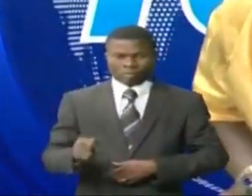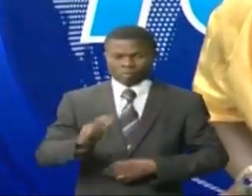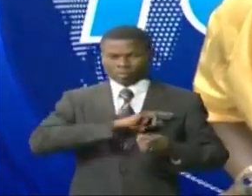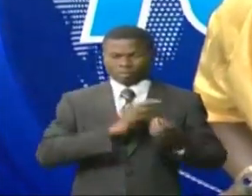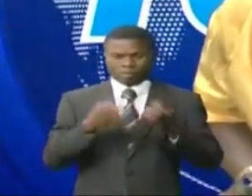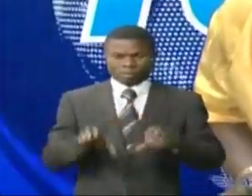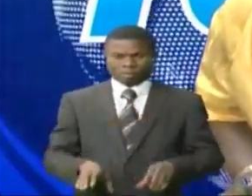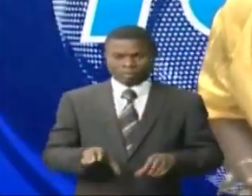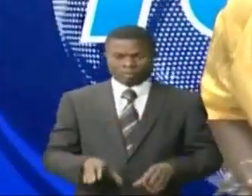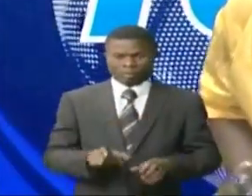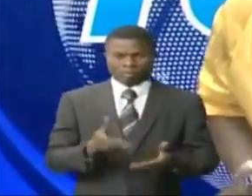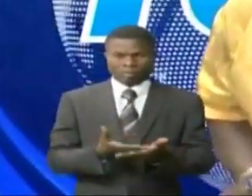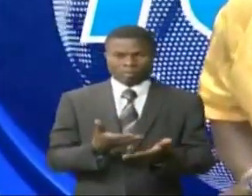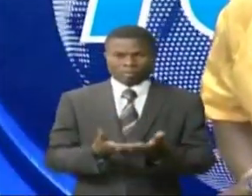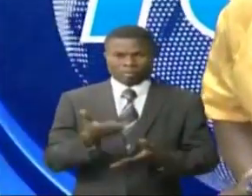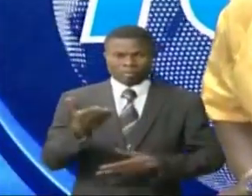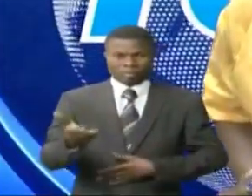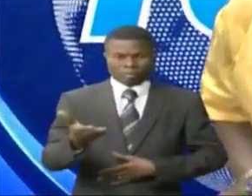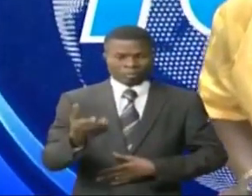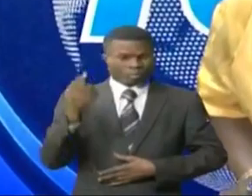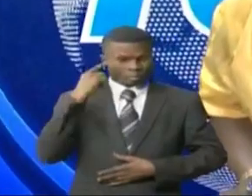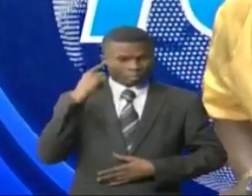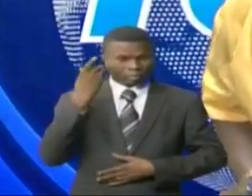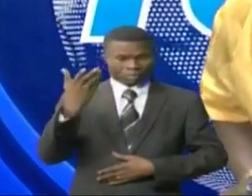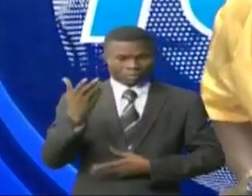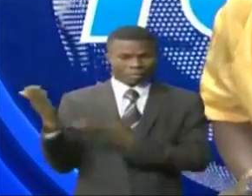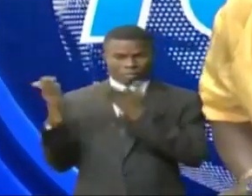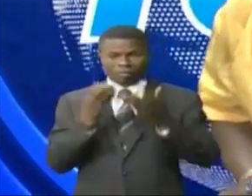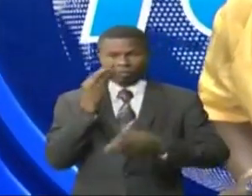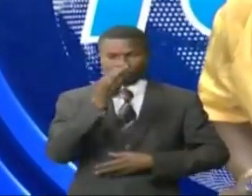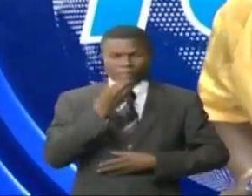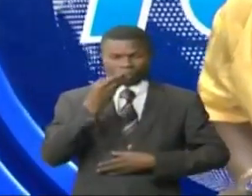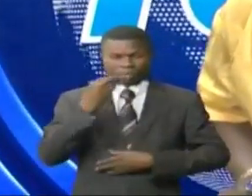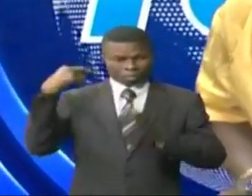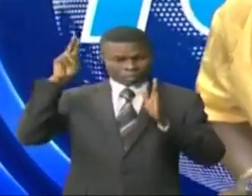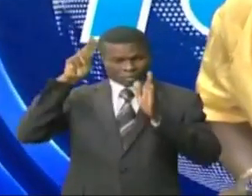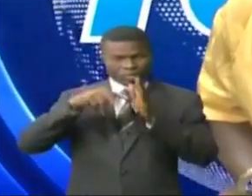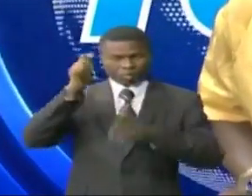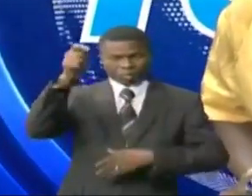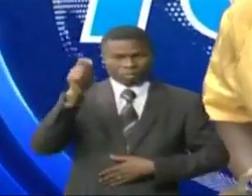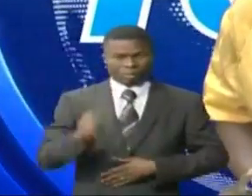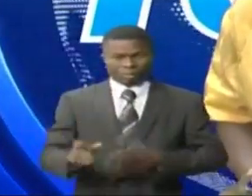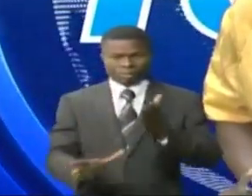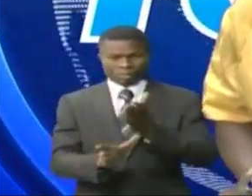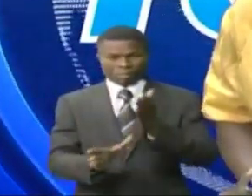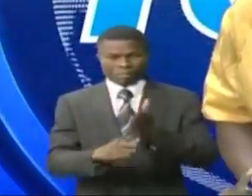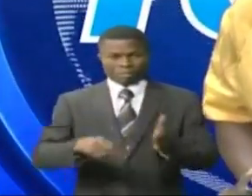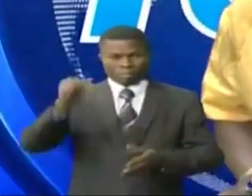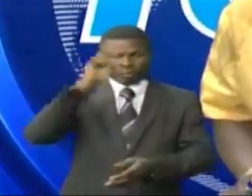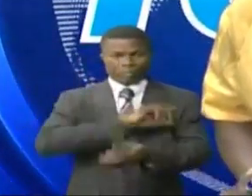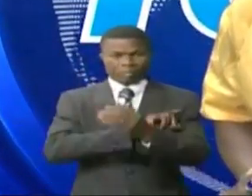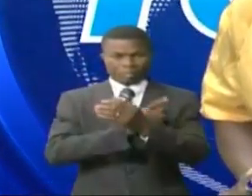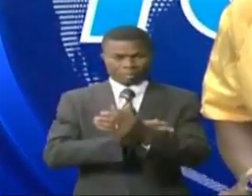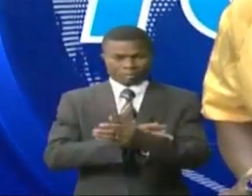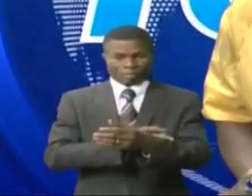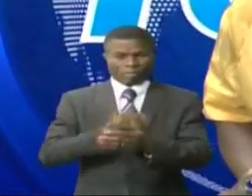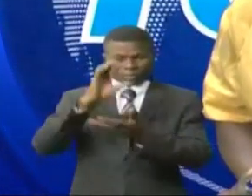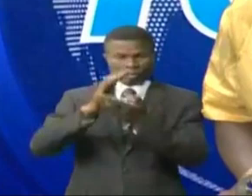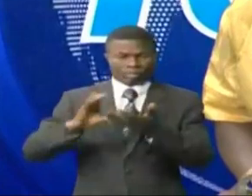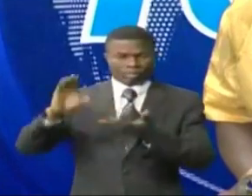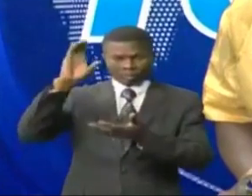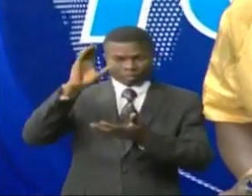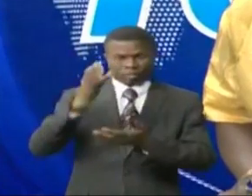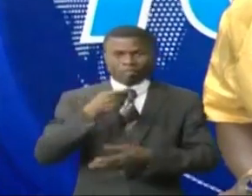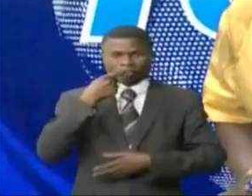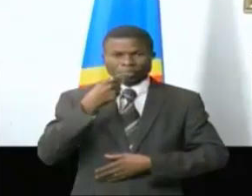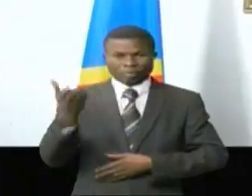positions de FARDC. On écoute le porte-parole du gouverneur militaire intérimaire du Nord Kivu, le colonel Guillaume